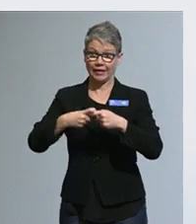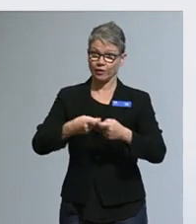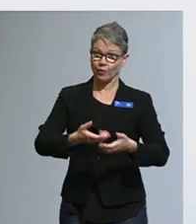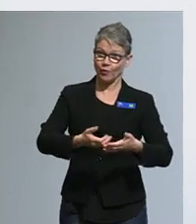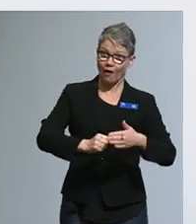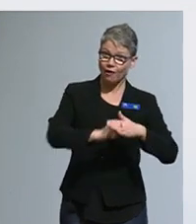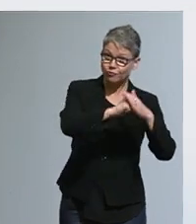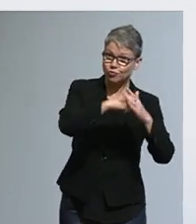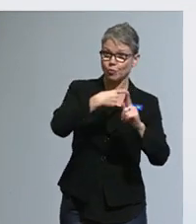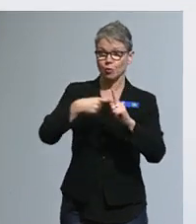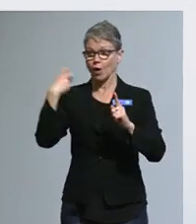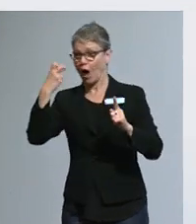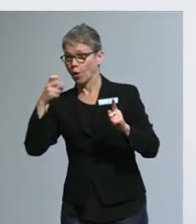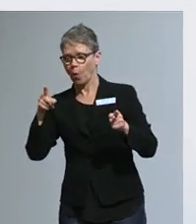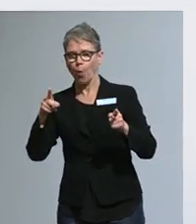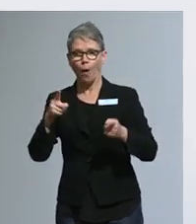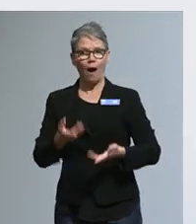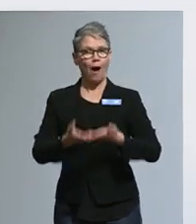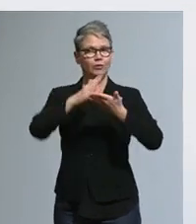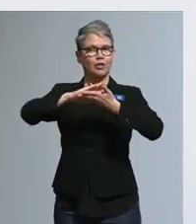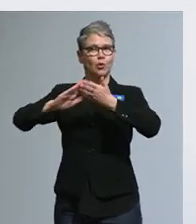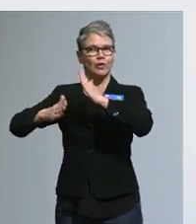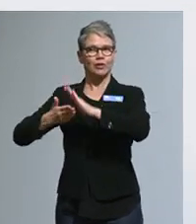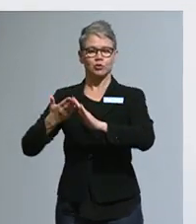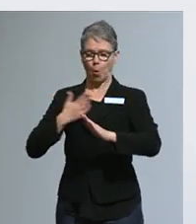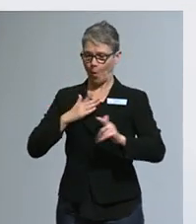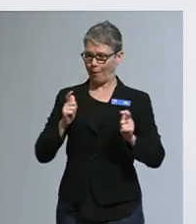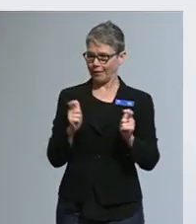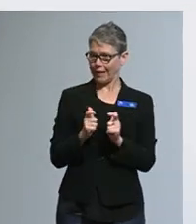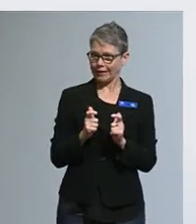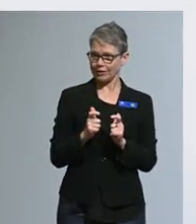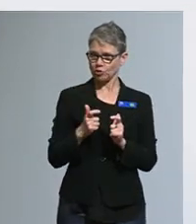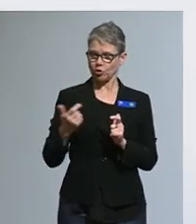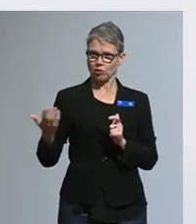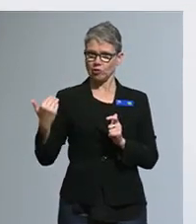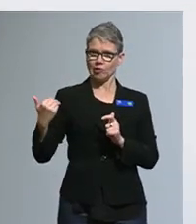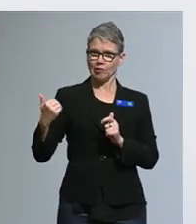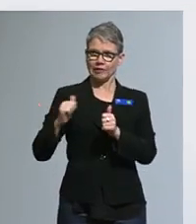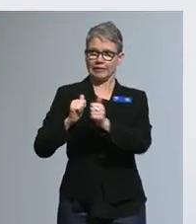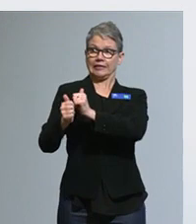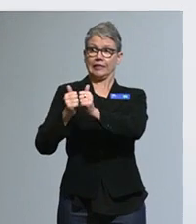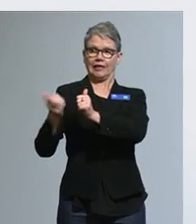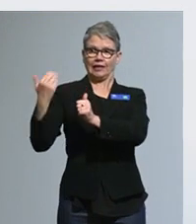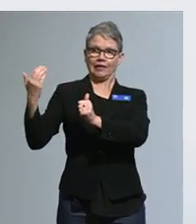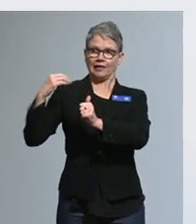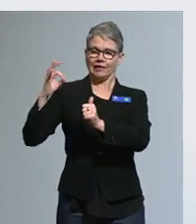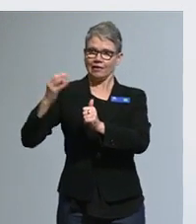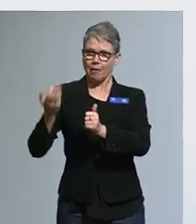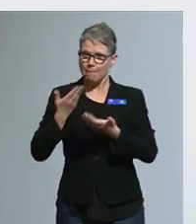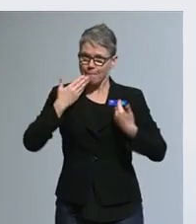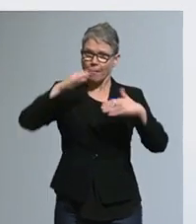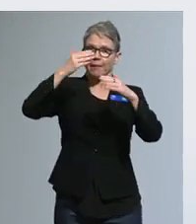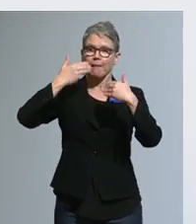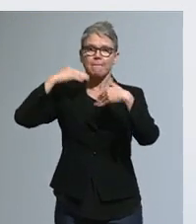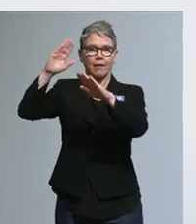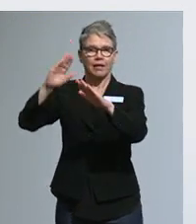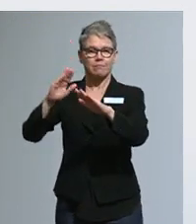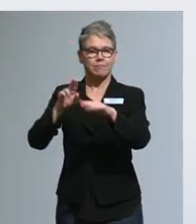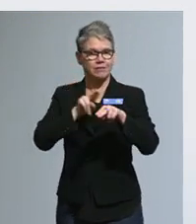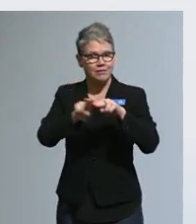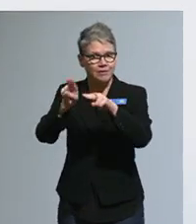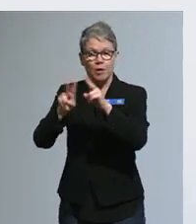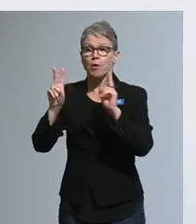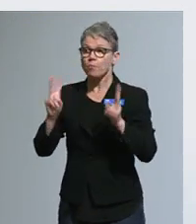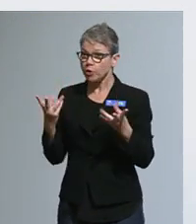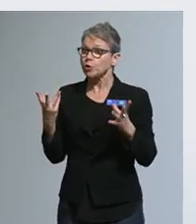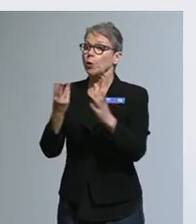se myöskin auttaa sparraamaan oman järjestönkin osalta sitä, että minkälaisia hankkeita ja ehkä toisaalta myöskin